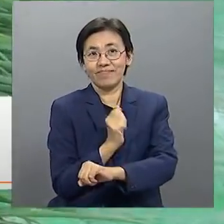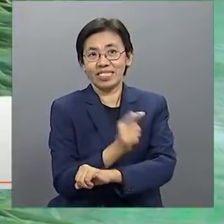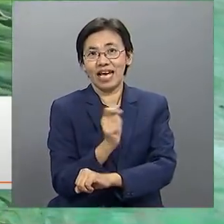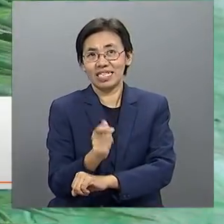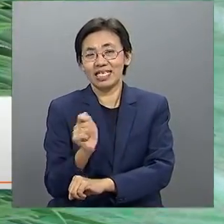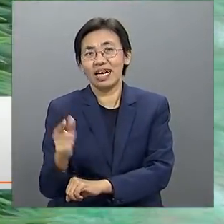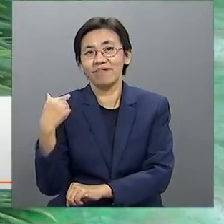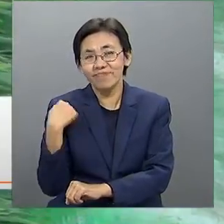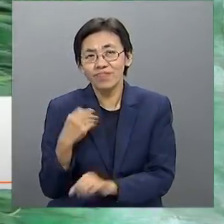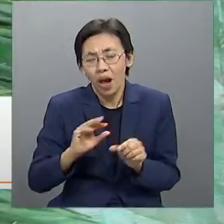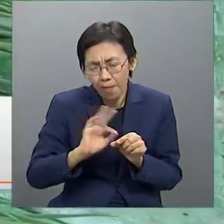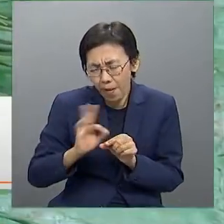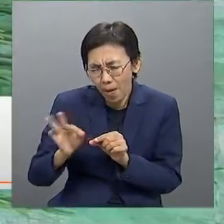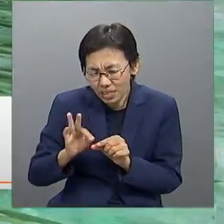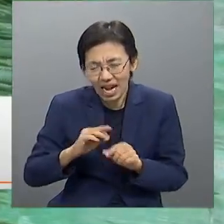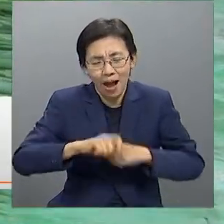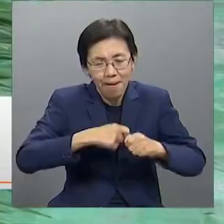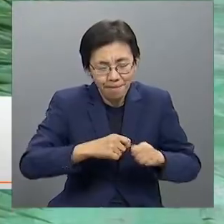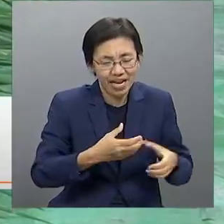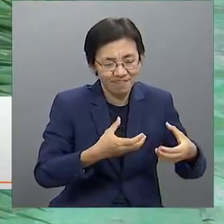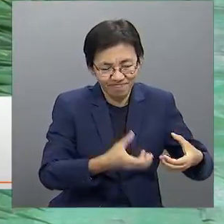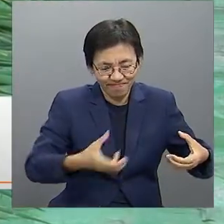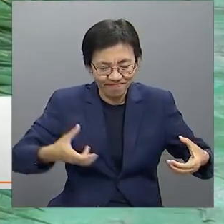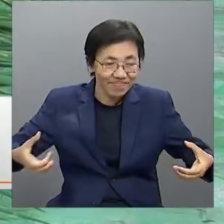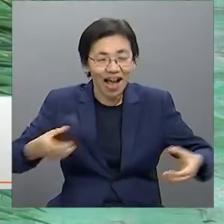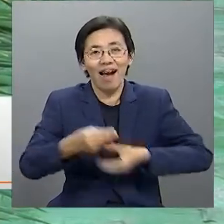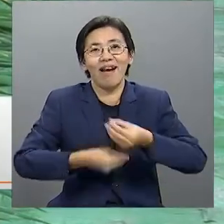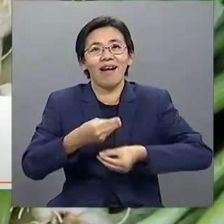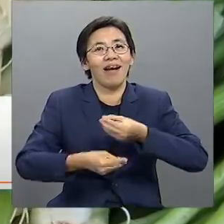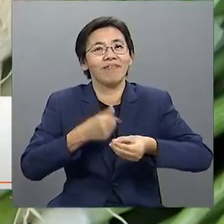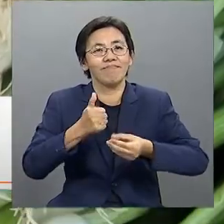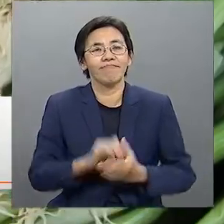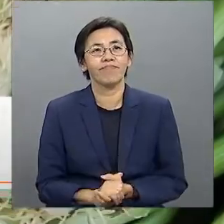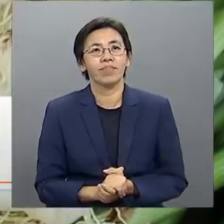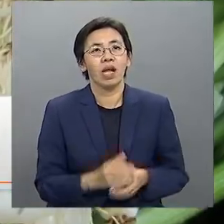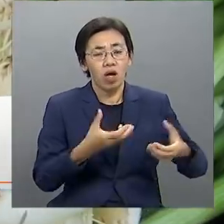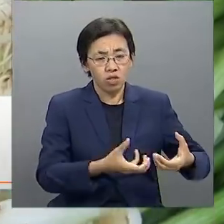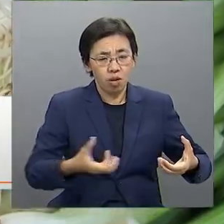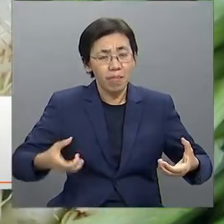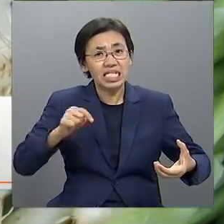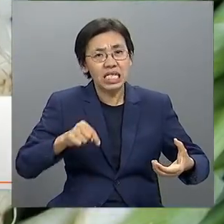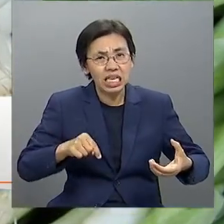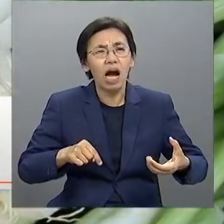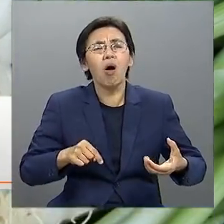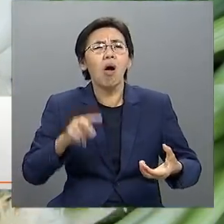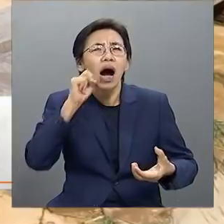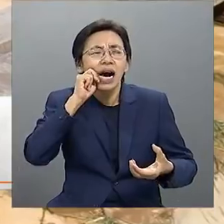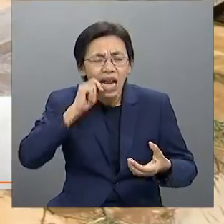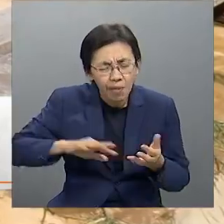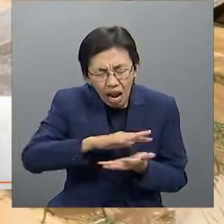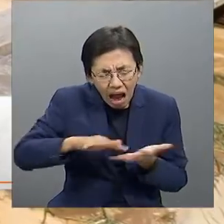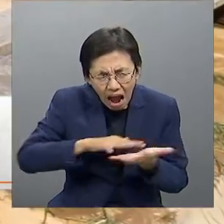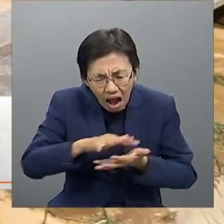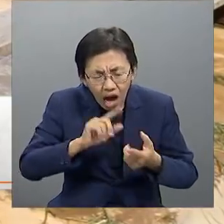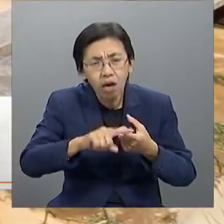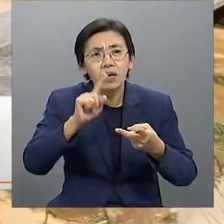ก็จะลักษณะมาเป็นมัดๆพร้อมขายแบบนี้ใช่ค่ะวิธีการล้างและการปลอกต้นหอมไม่ยุ่งยากค่ะเริ่มจาก